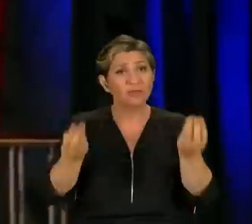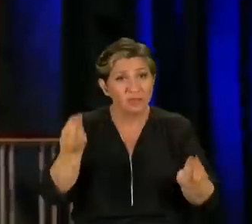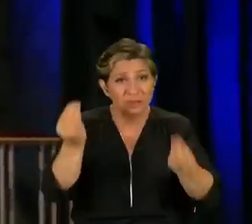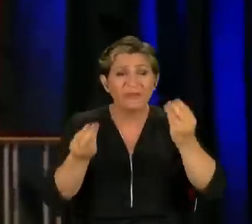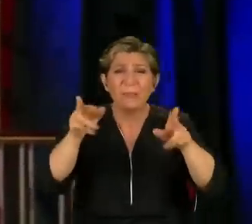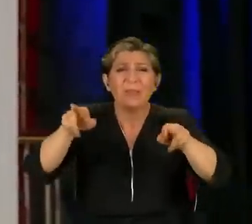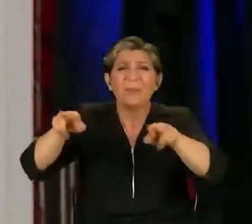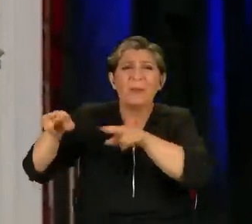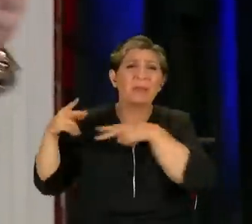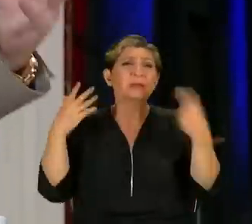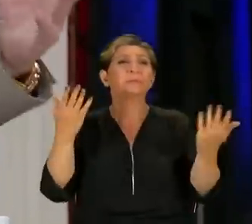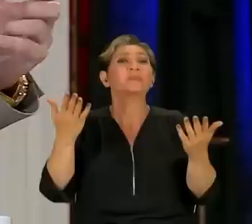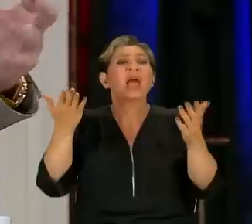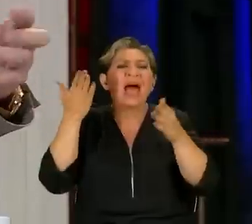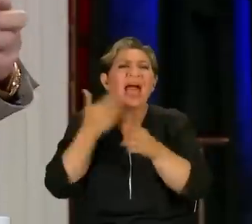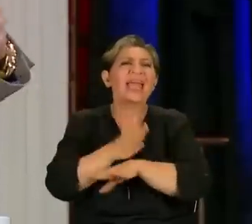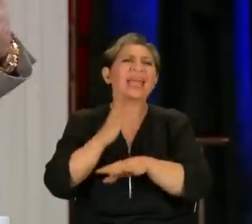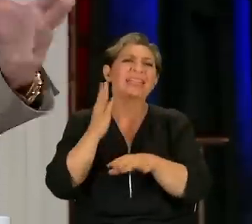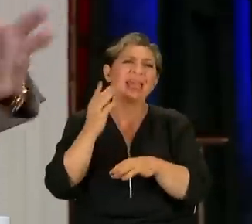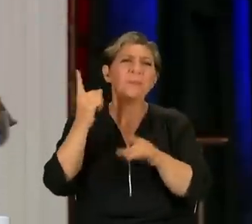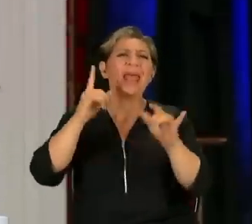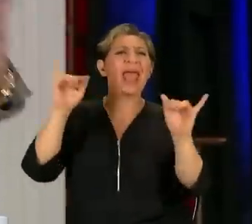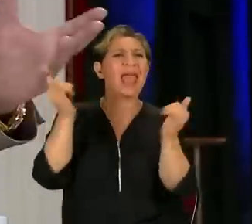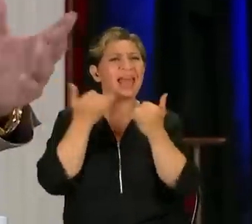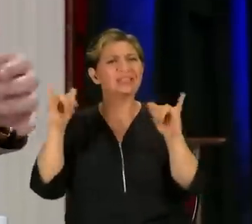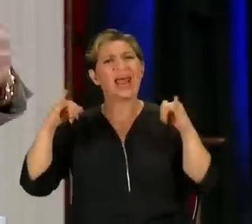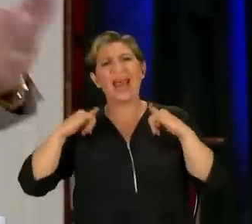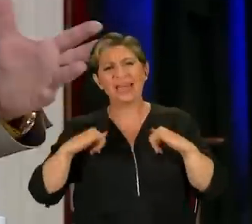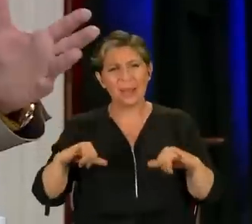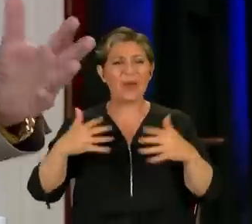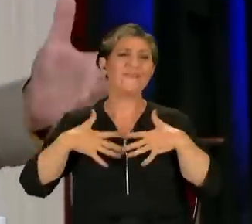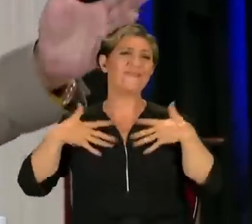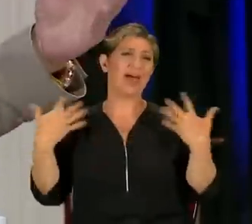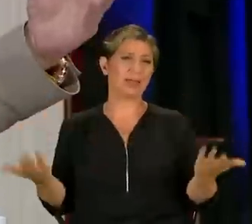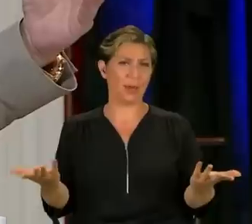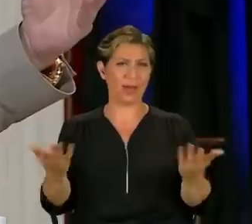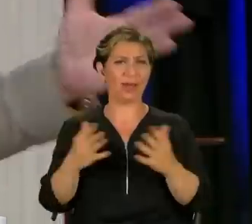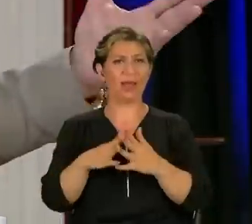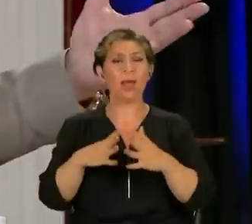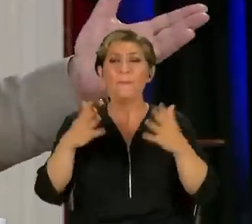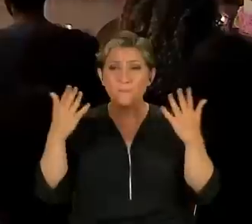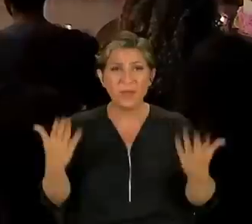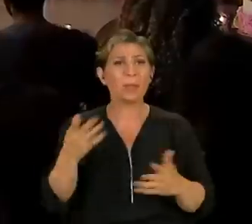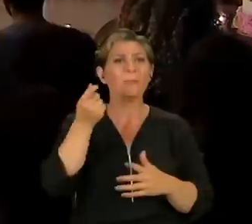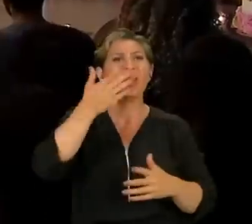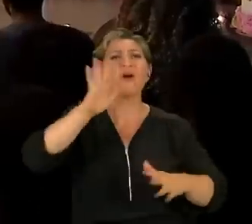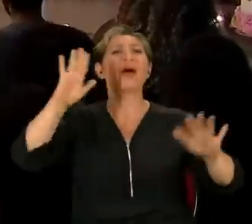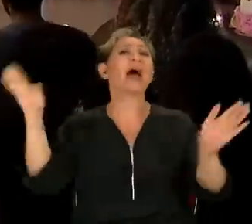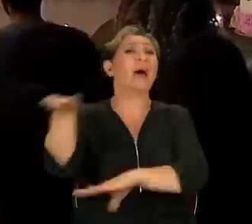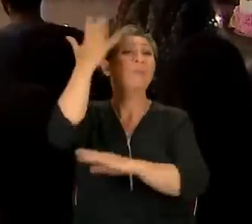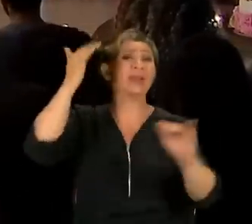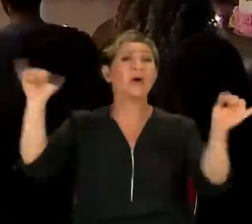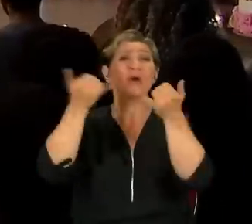vesaire vesaire. Yani bir hakikaten bir eğlence, rahatlama, ferahlama. Madem para yok